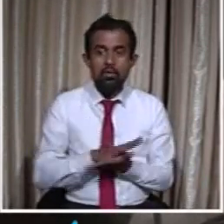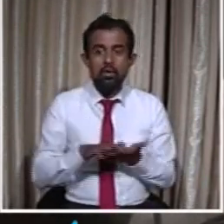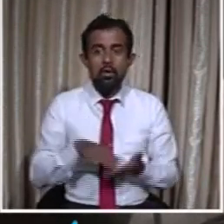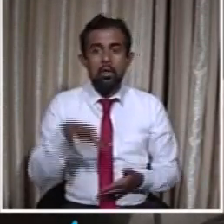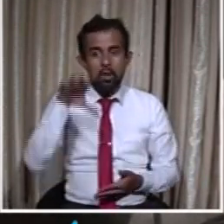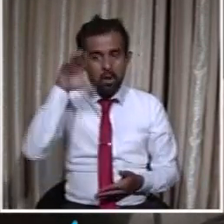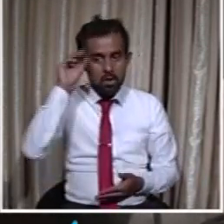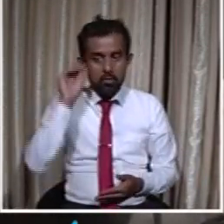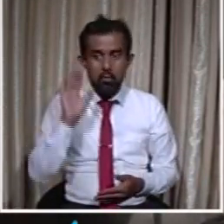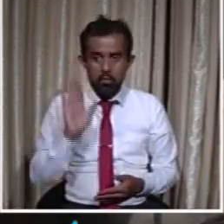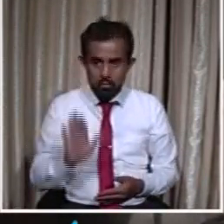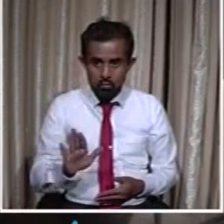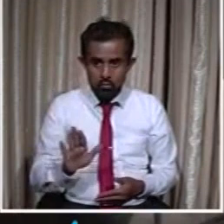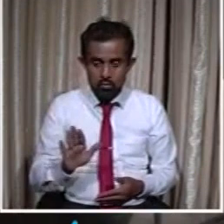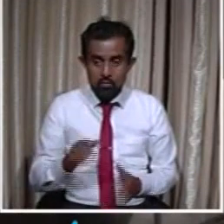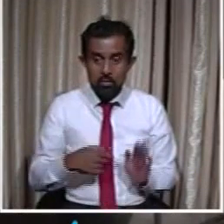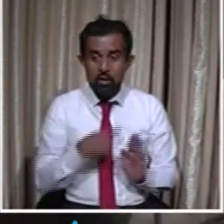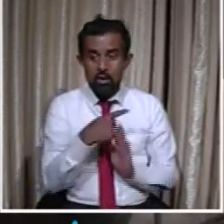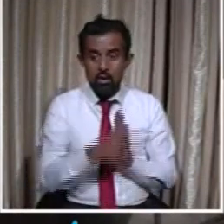இலங்கையை